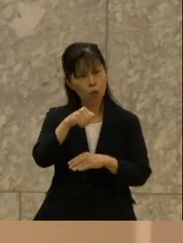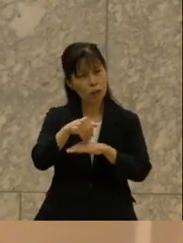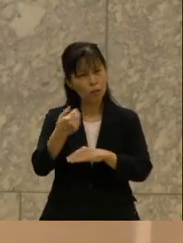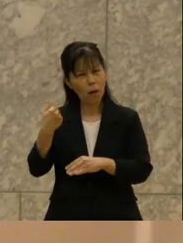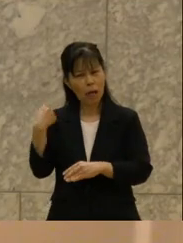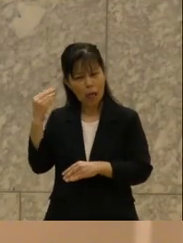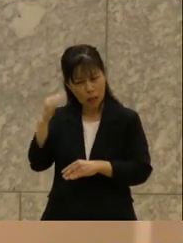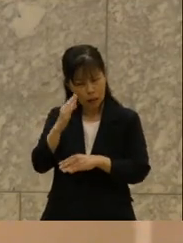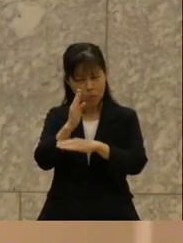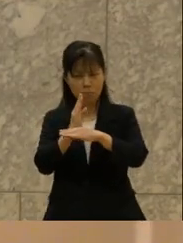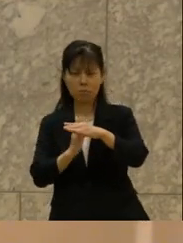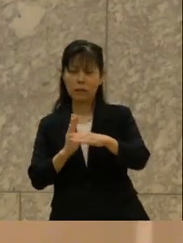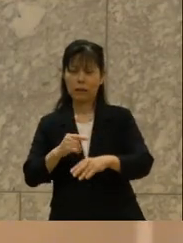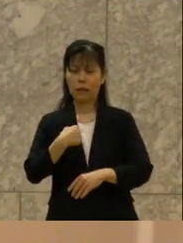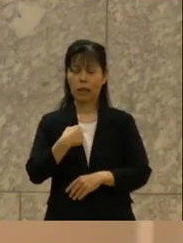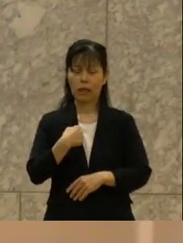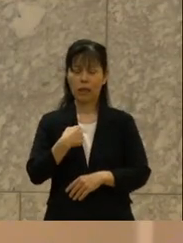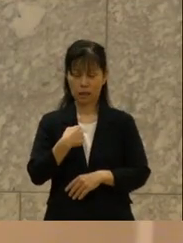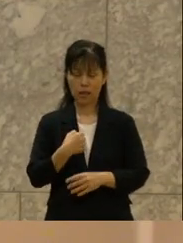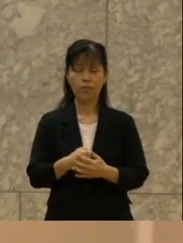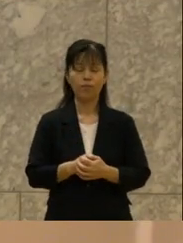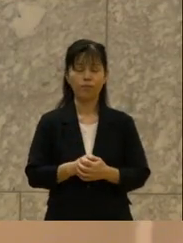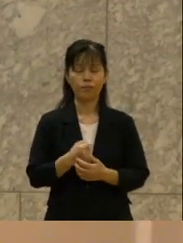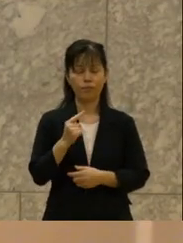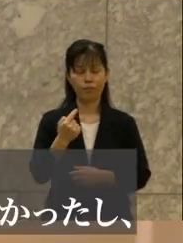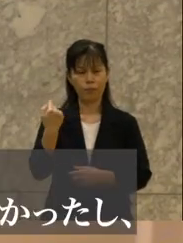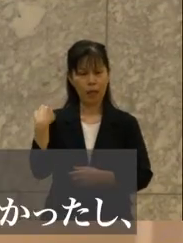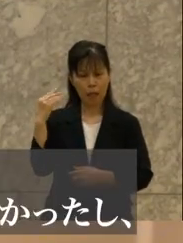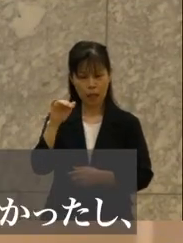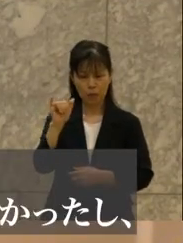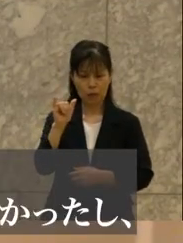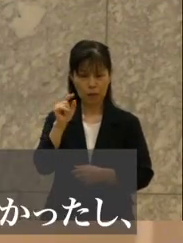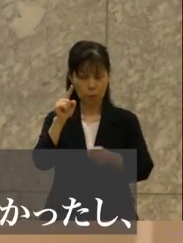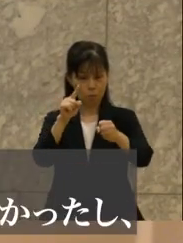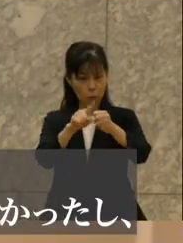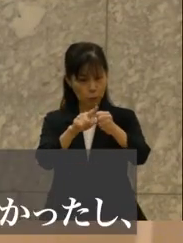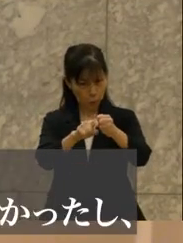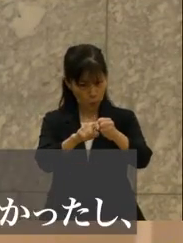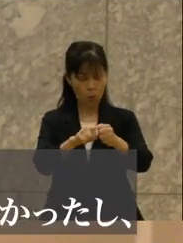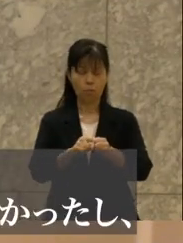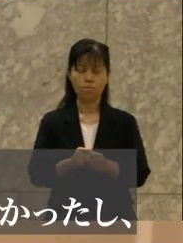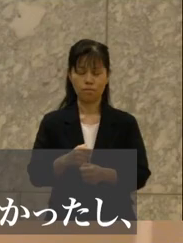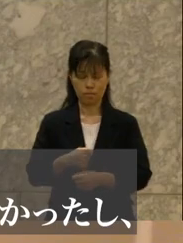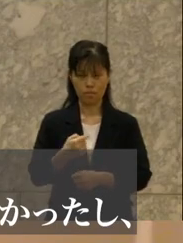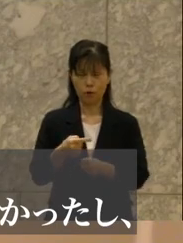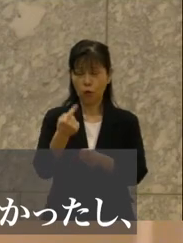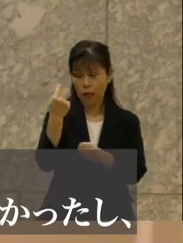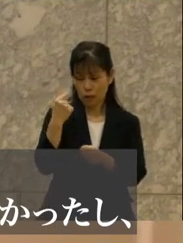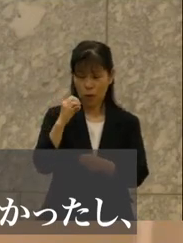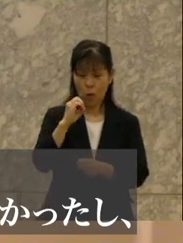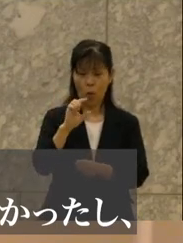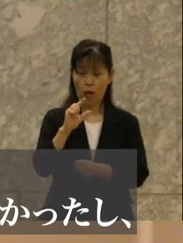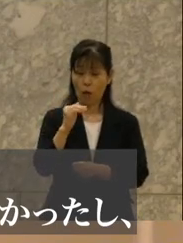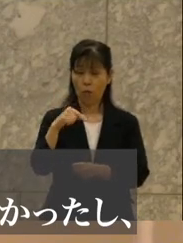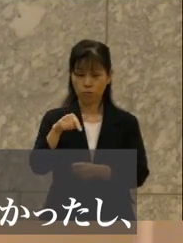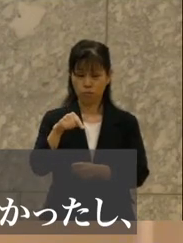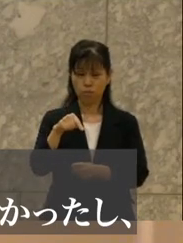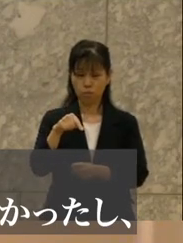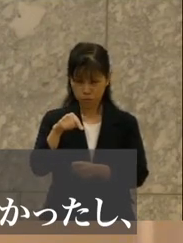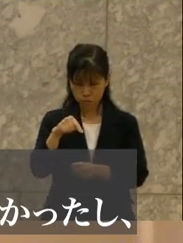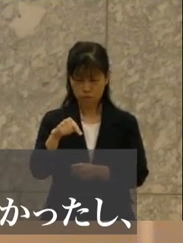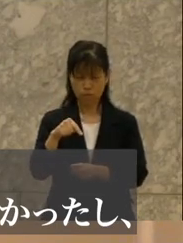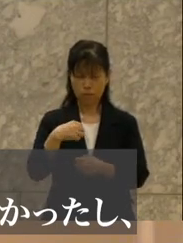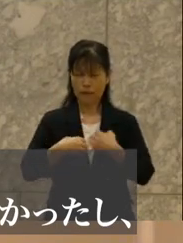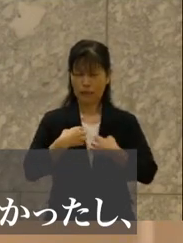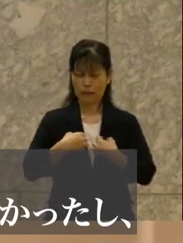そのやっぱブダペストにかける思いが強すぎて去年のオレゴンが悔しすぎてそのトラウマというか